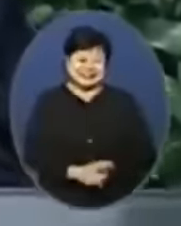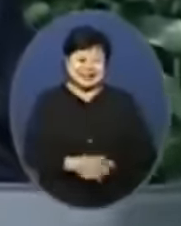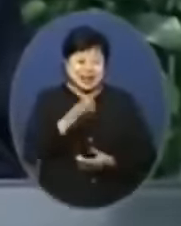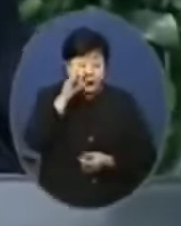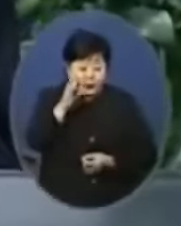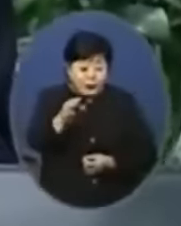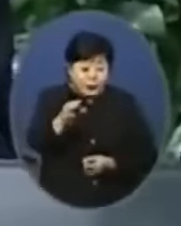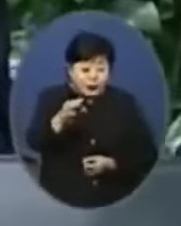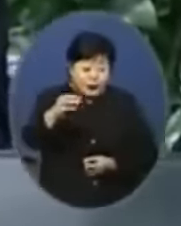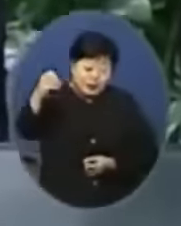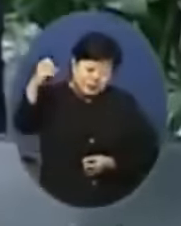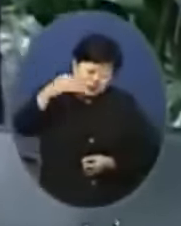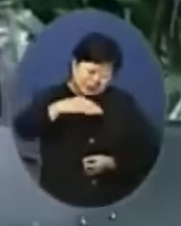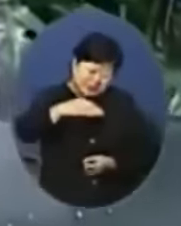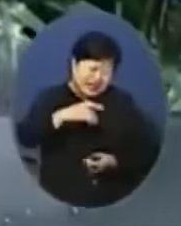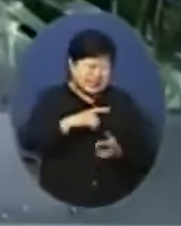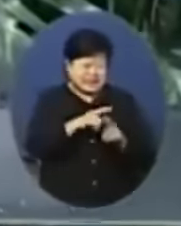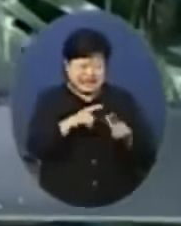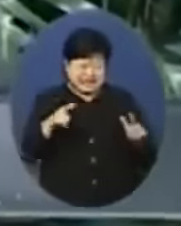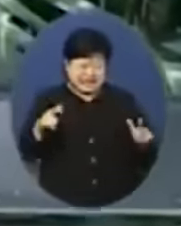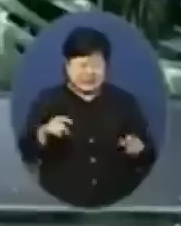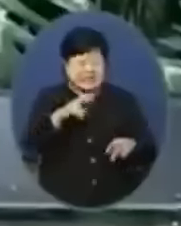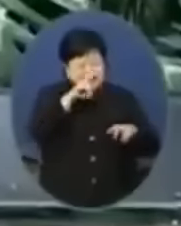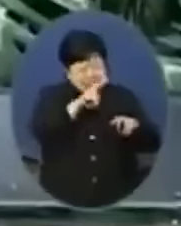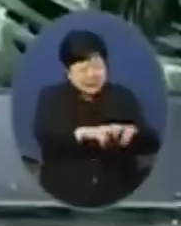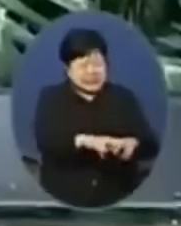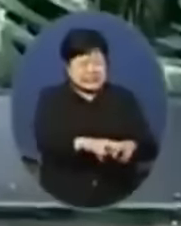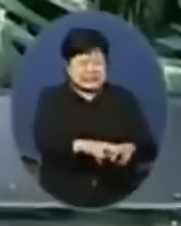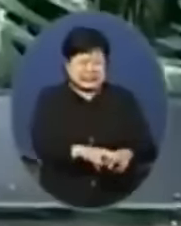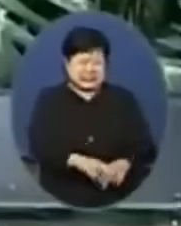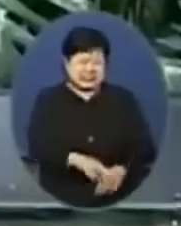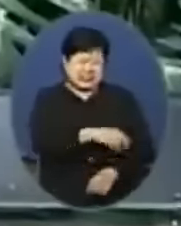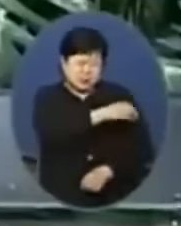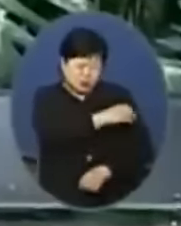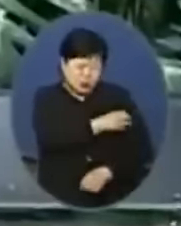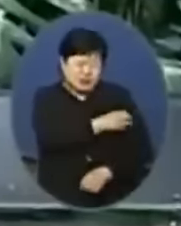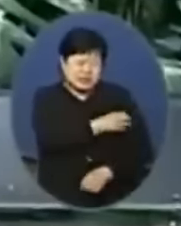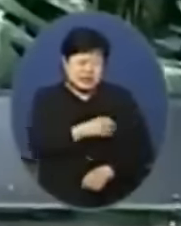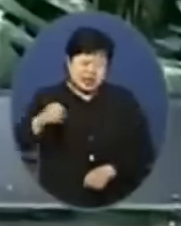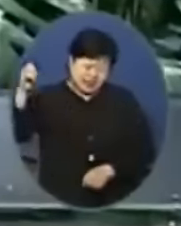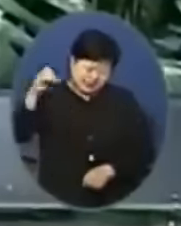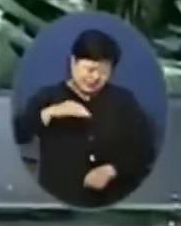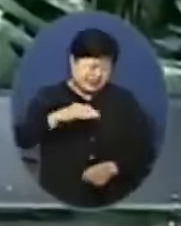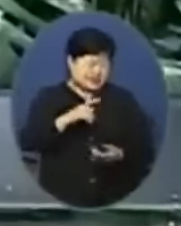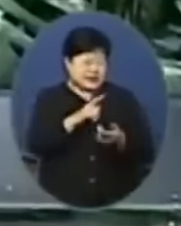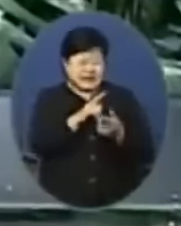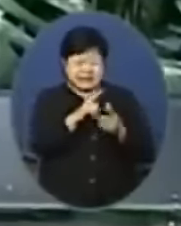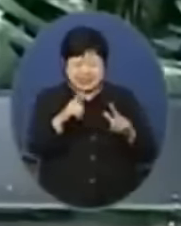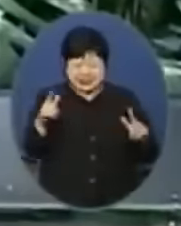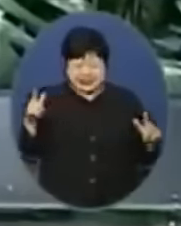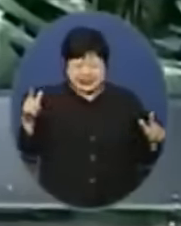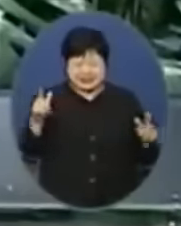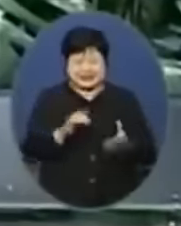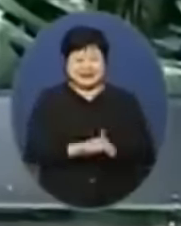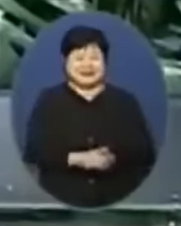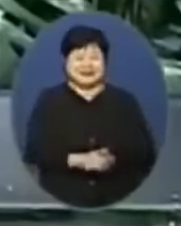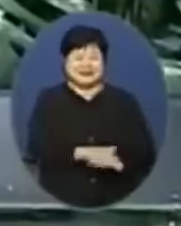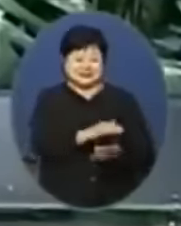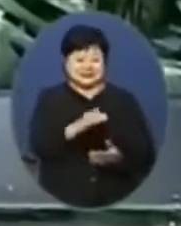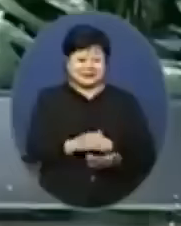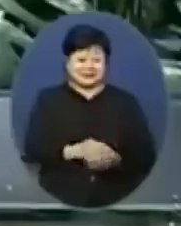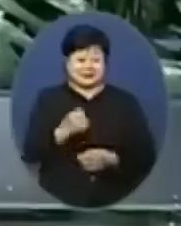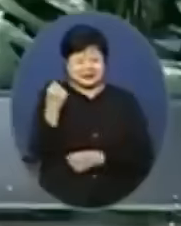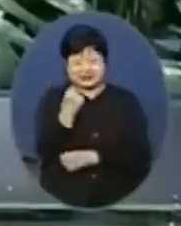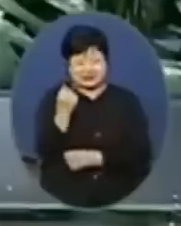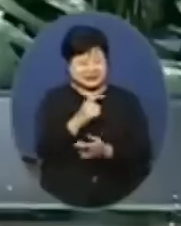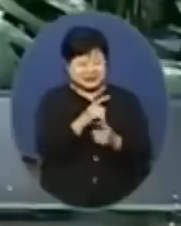돈이 우리에게 빛이 될 수도 없고 지위도 명예도 권세도 우리에게 항구적인 빛이 되지를 못합니다. 우리에게